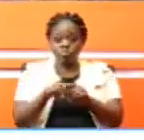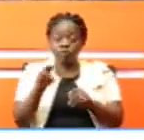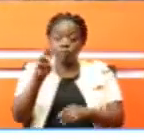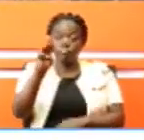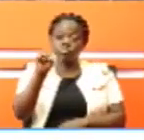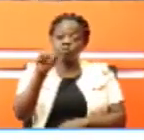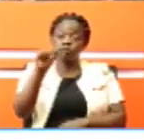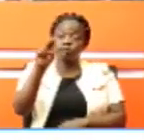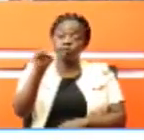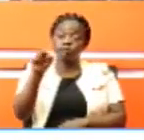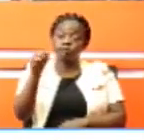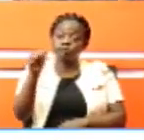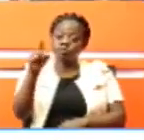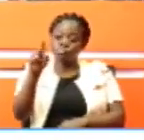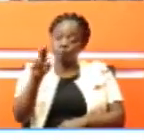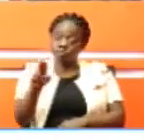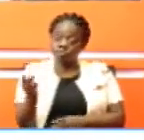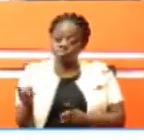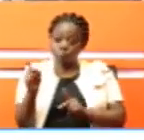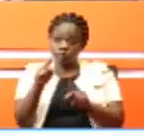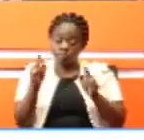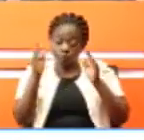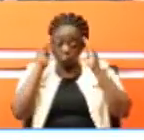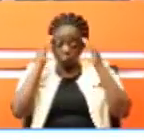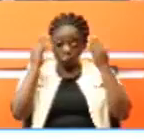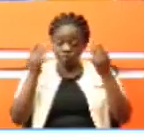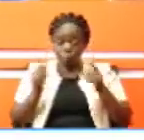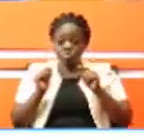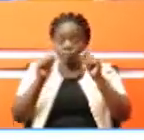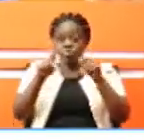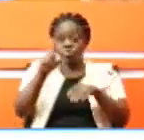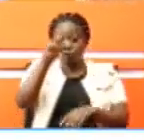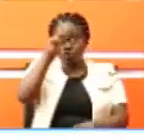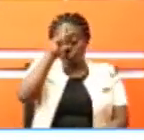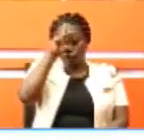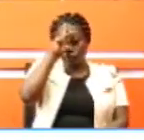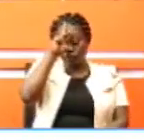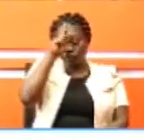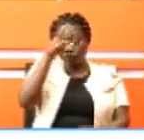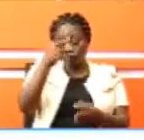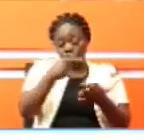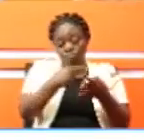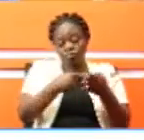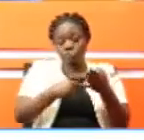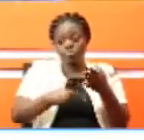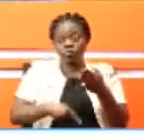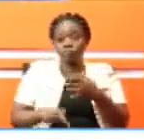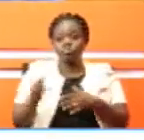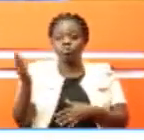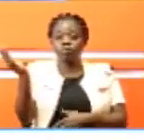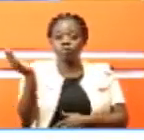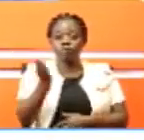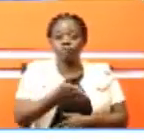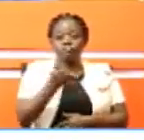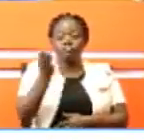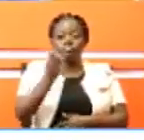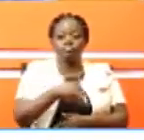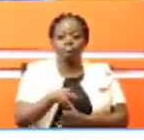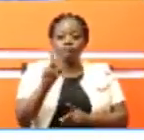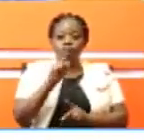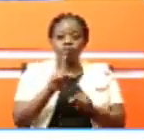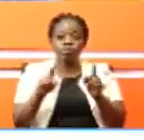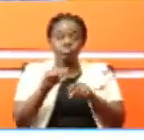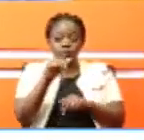Abantu abatannamanyika mu kiro ekikeeseza olwaleero bazinze ebyalo okuli ennaamuŋŋoona Lubiya Masanafu ne Monaku ne batematema abantu.